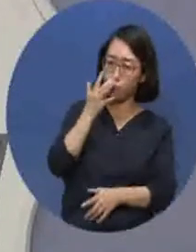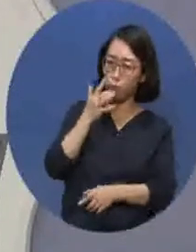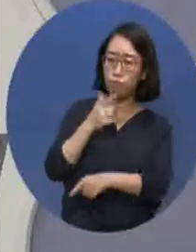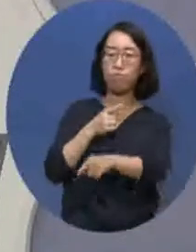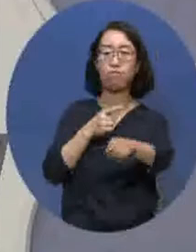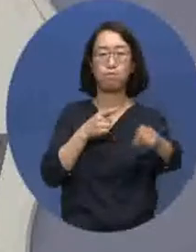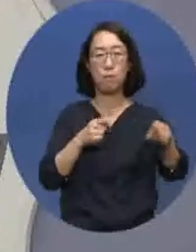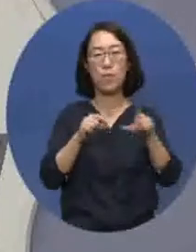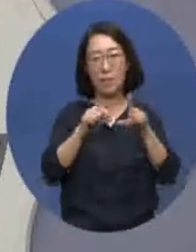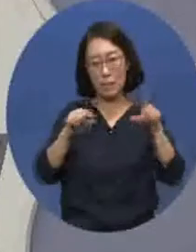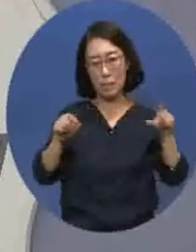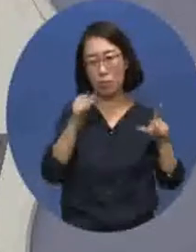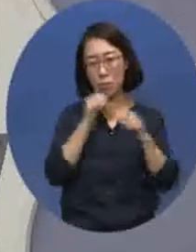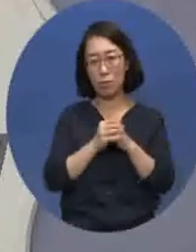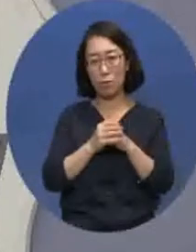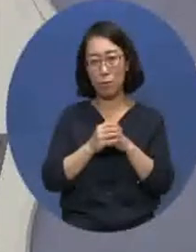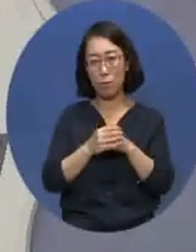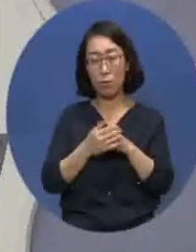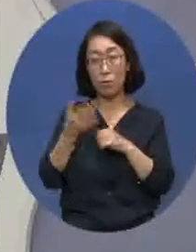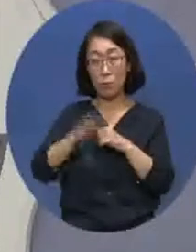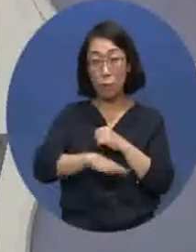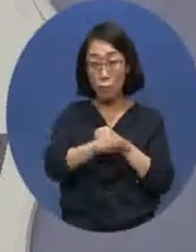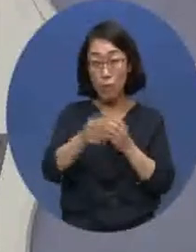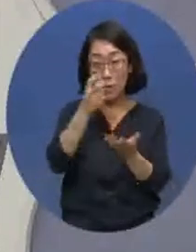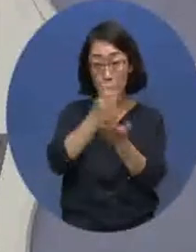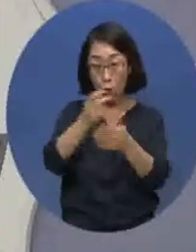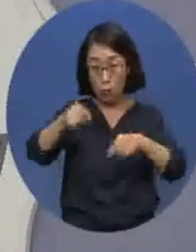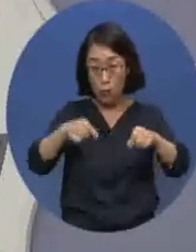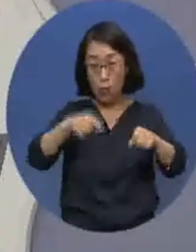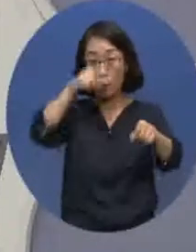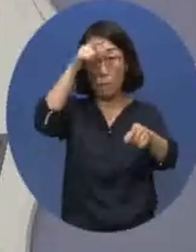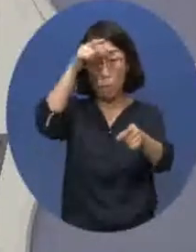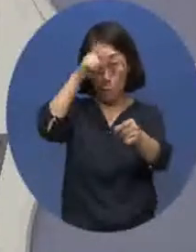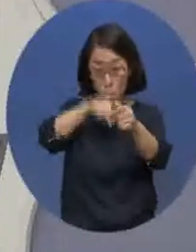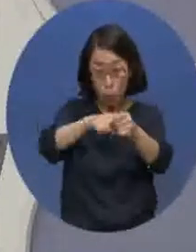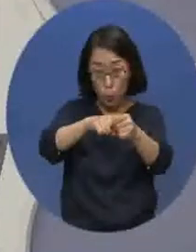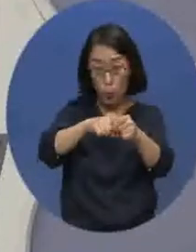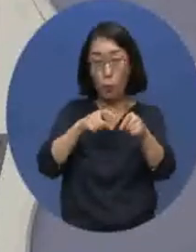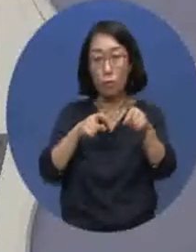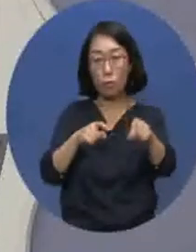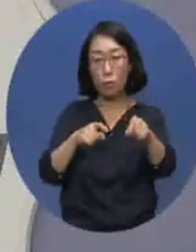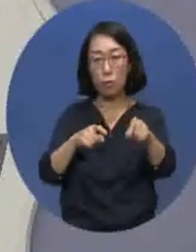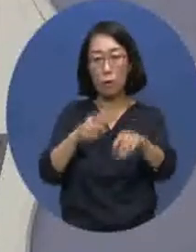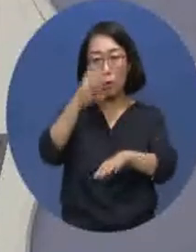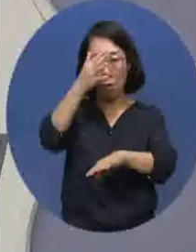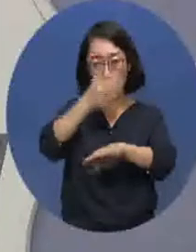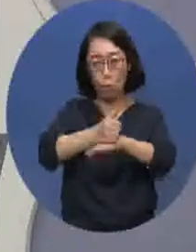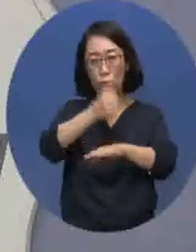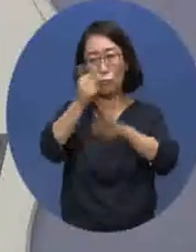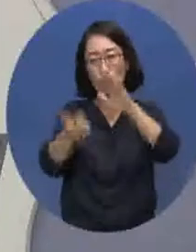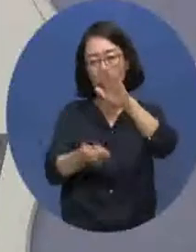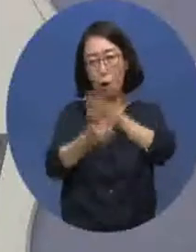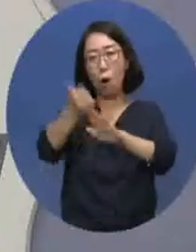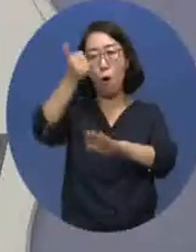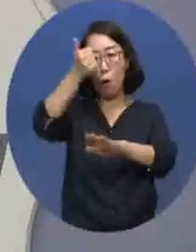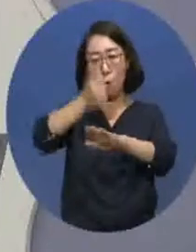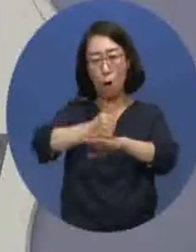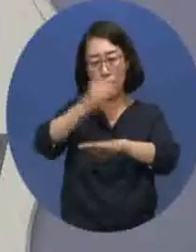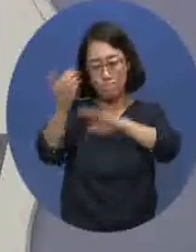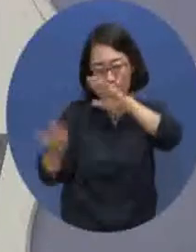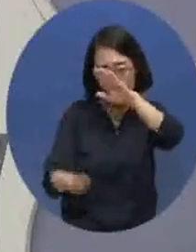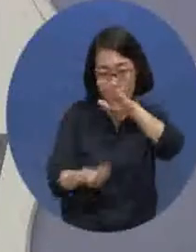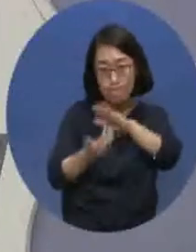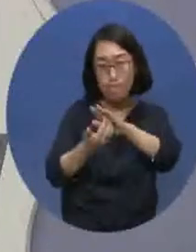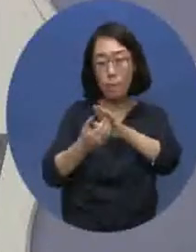우리가 정해 놓은 어떤 정책적인 목표에는 분명히 성과가 나타날 것이다 저렇게 믿고